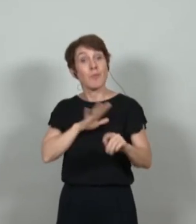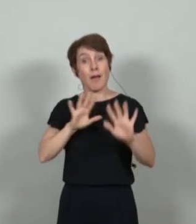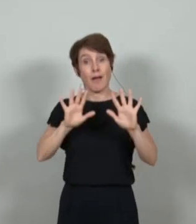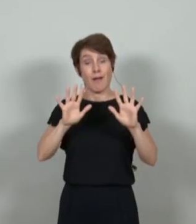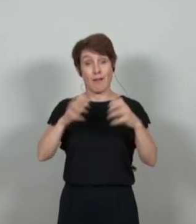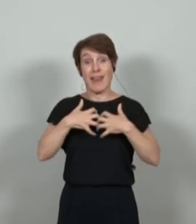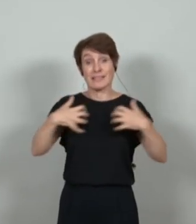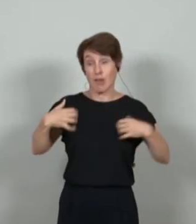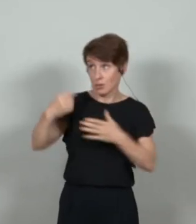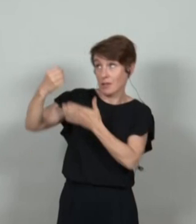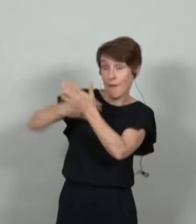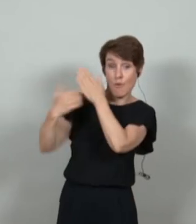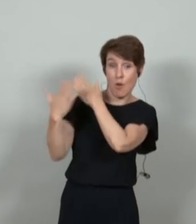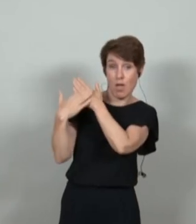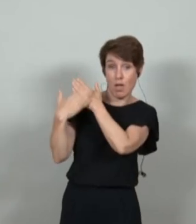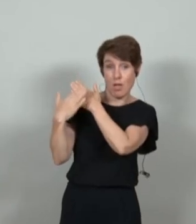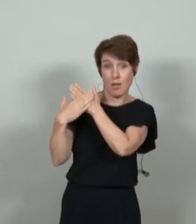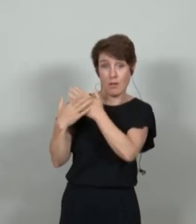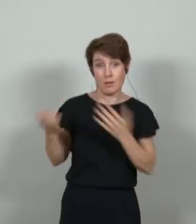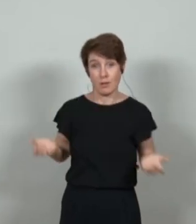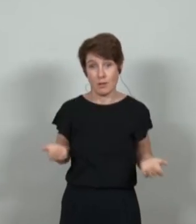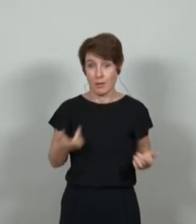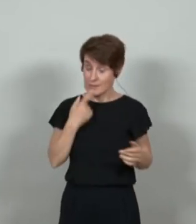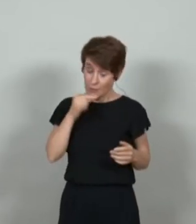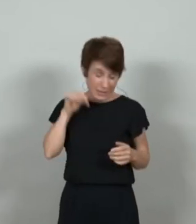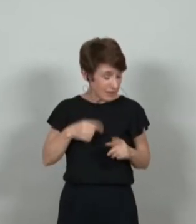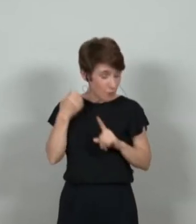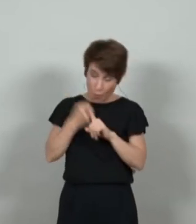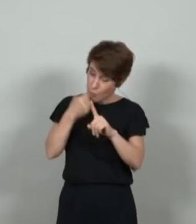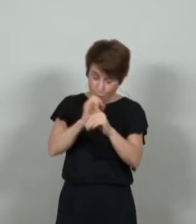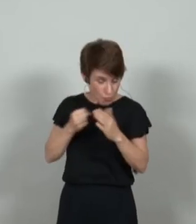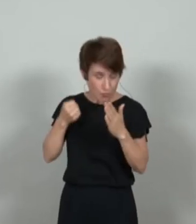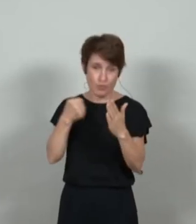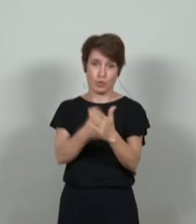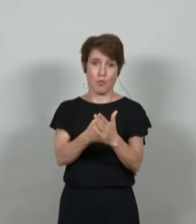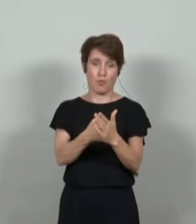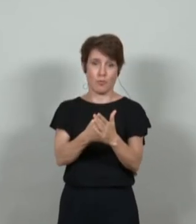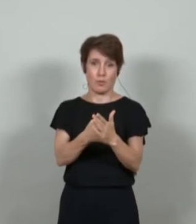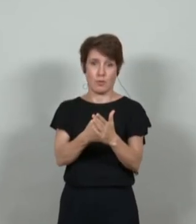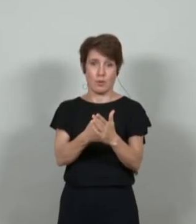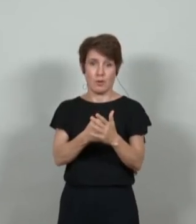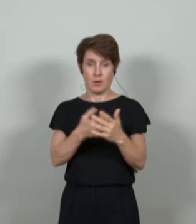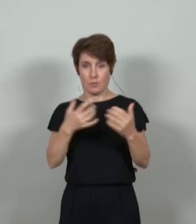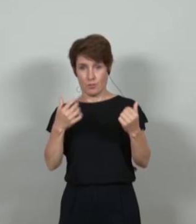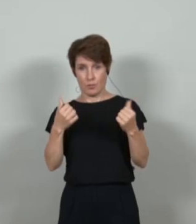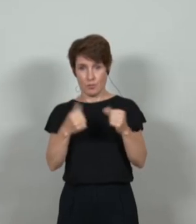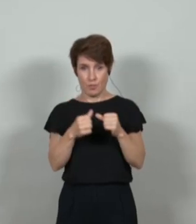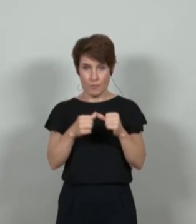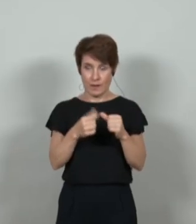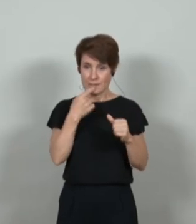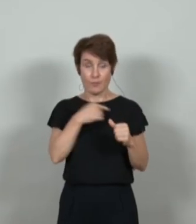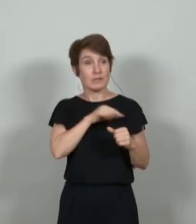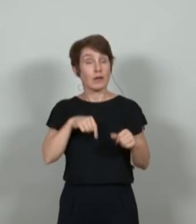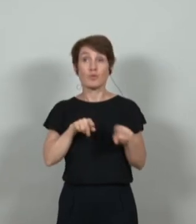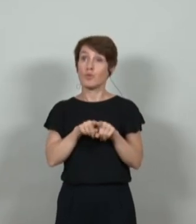ce combat guidé par une urgence absolue constituée également une main tendue par le destin puisqu'elle nous permet de naître plus simplement des